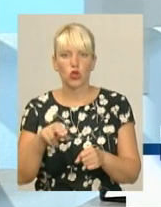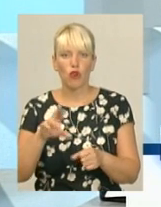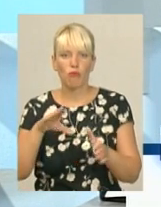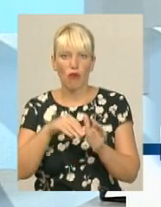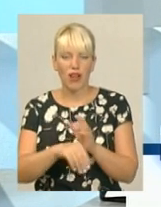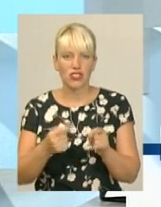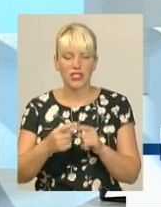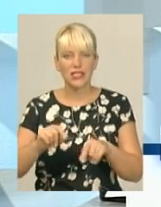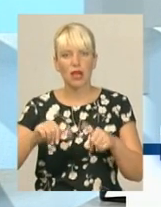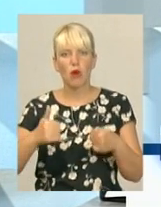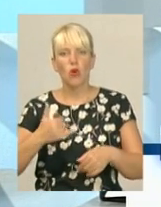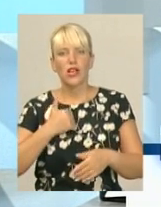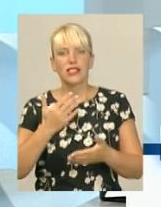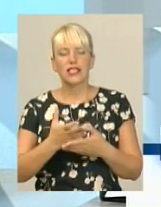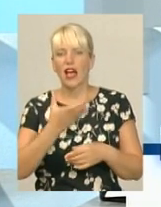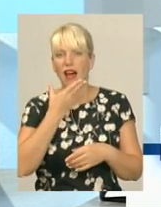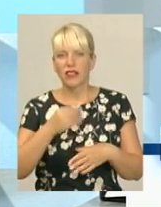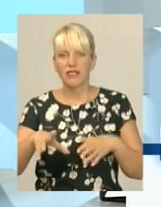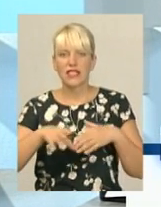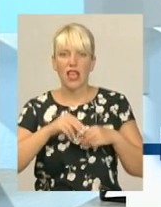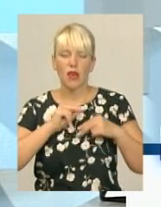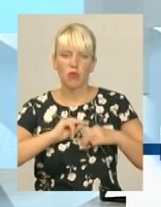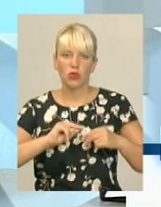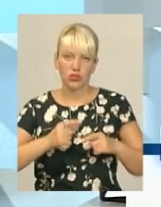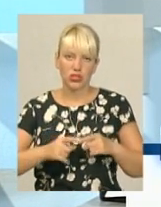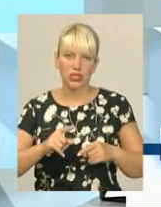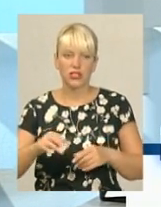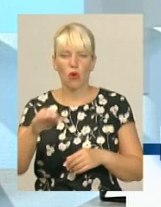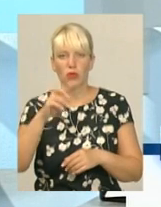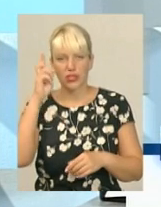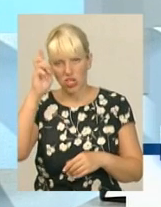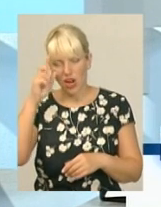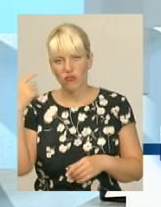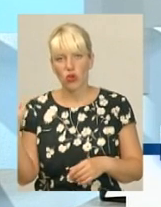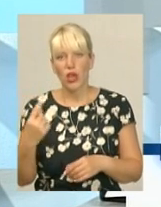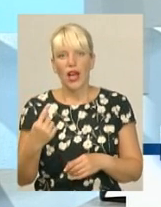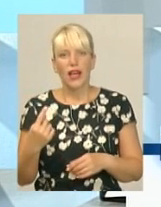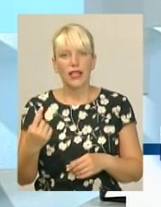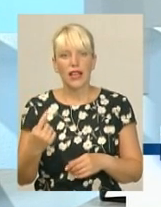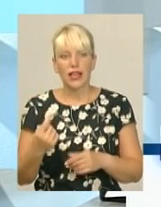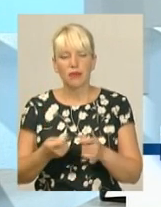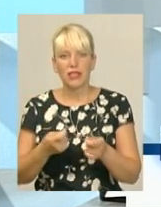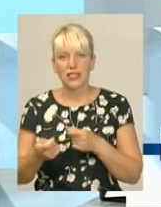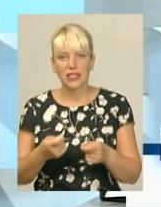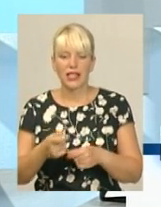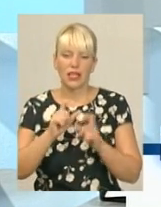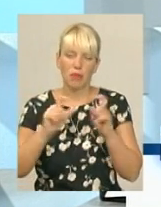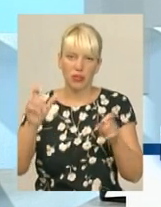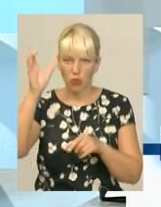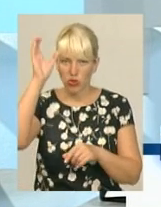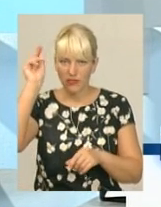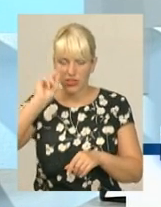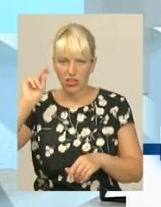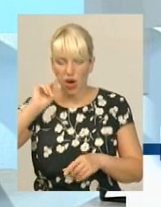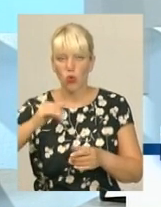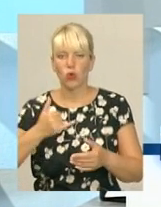нас є дуже гарна взаємодія сьогодні з обласною державною адміністрацією, з департаментом освіти та науки. У нас є спільні бачення,